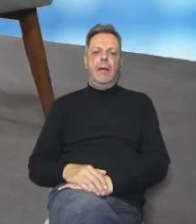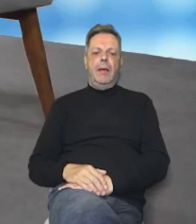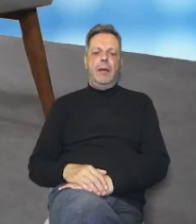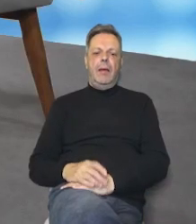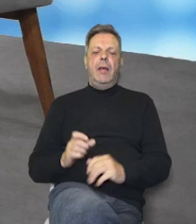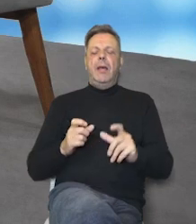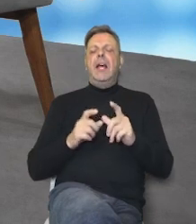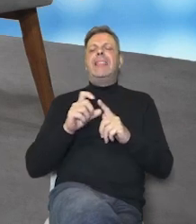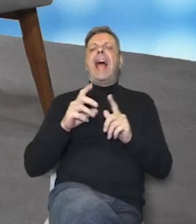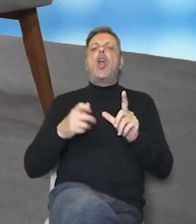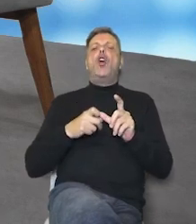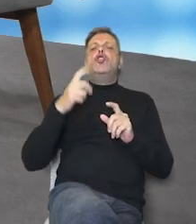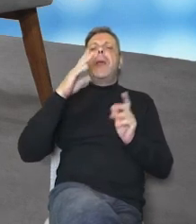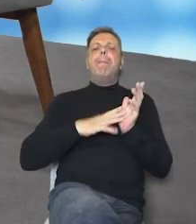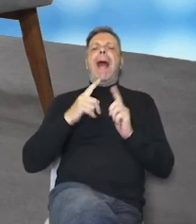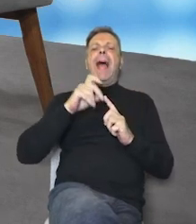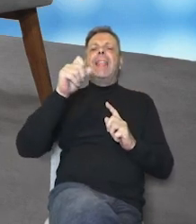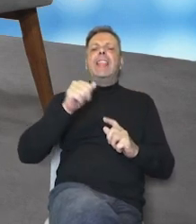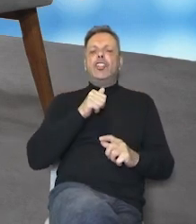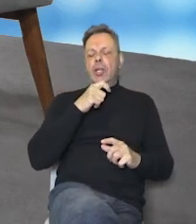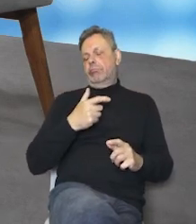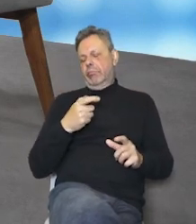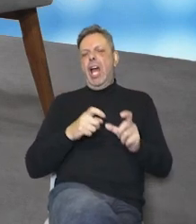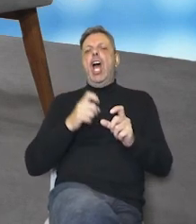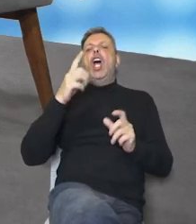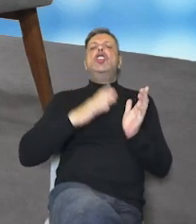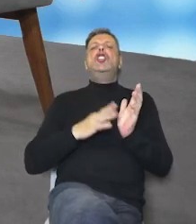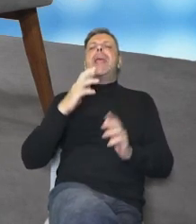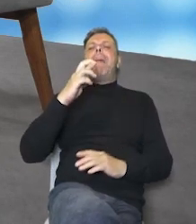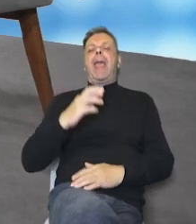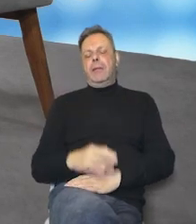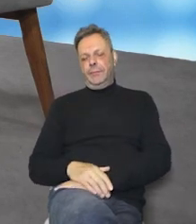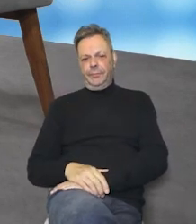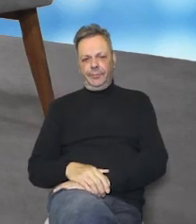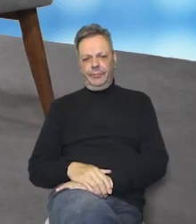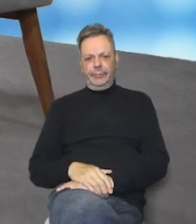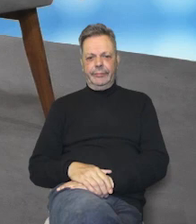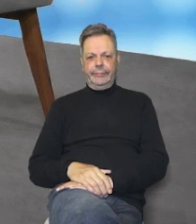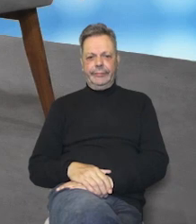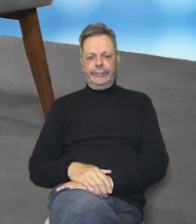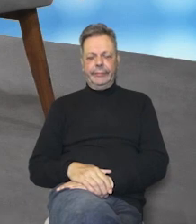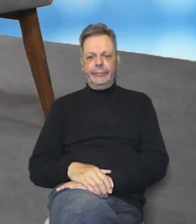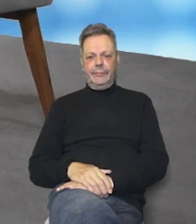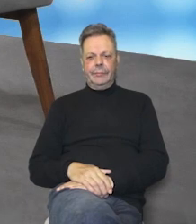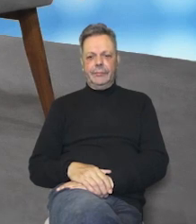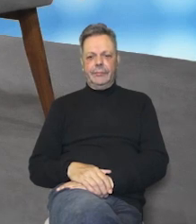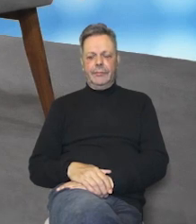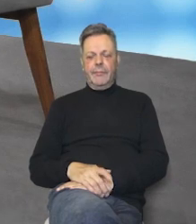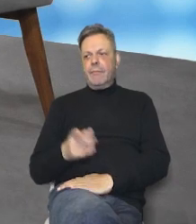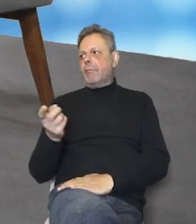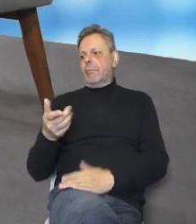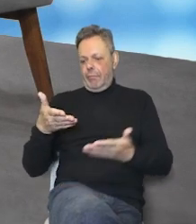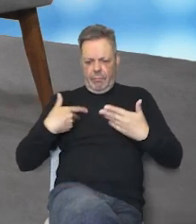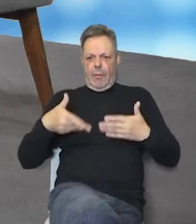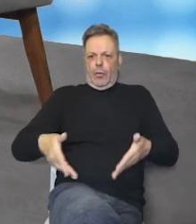Dario Šimatić, ili ti Šime, jel tako? Tako je, tako je. Eto, došli ste u